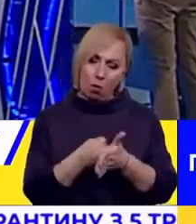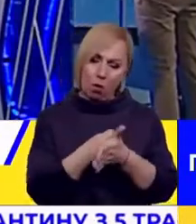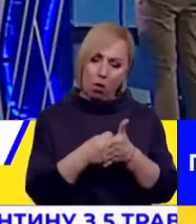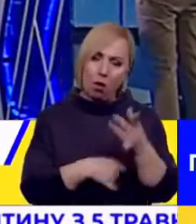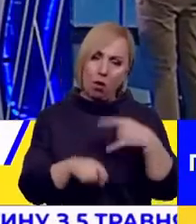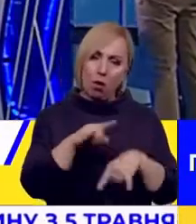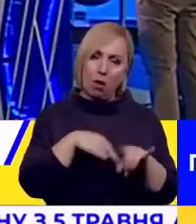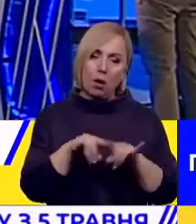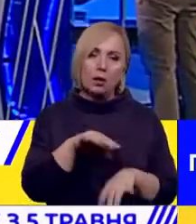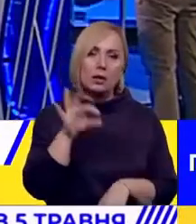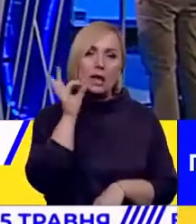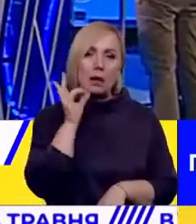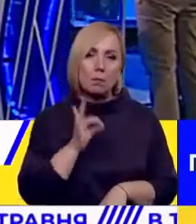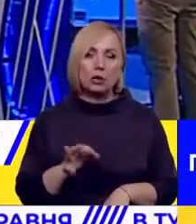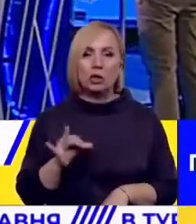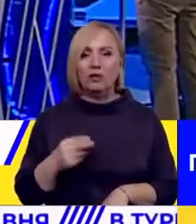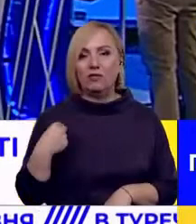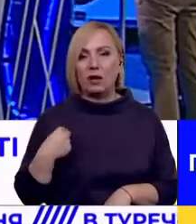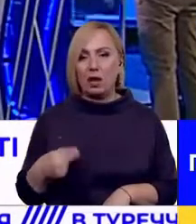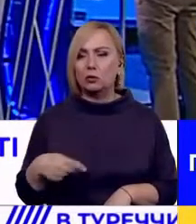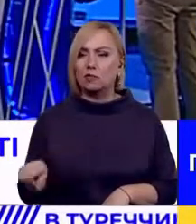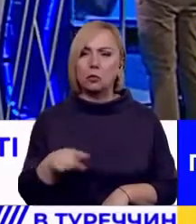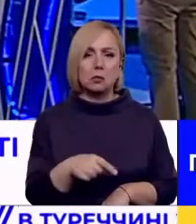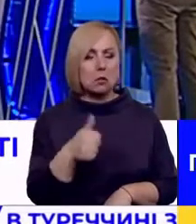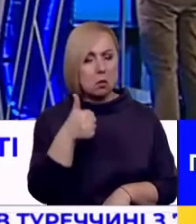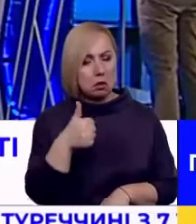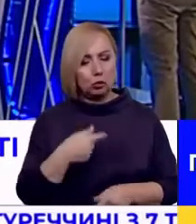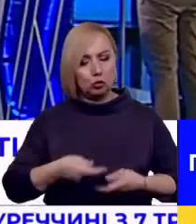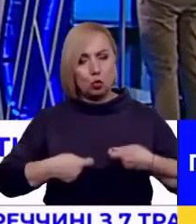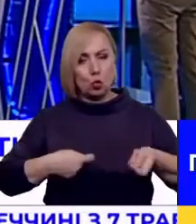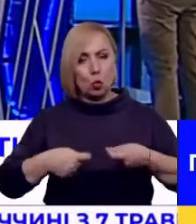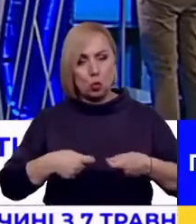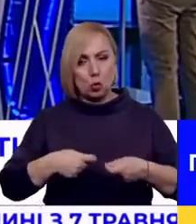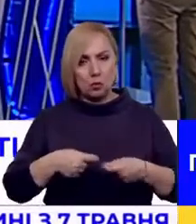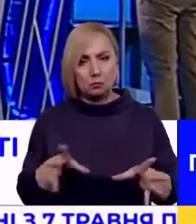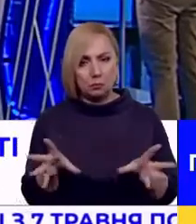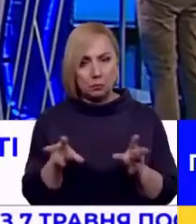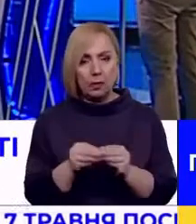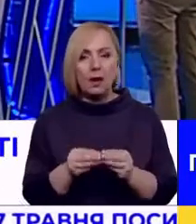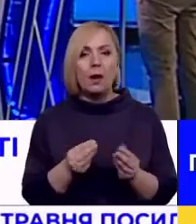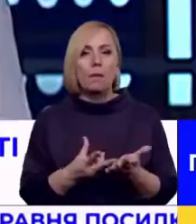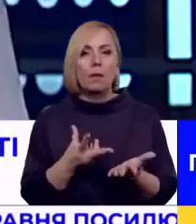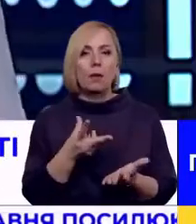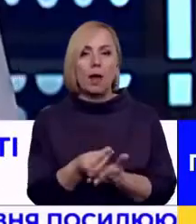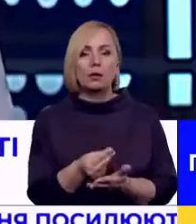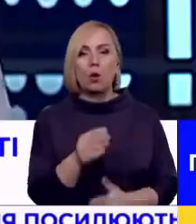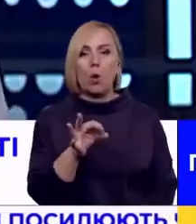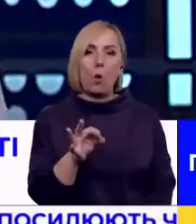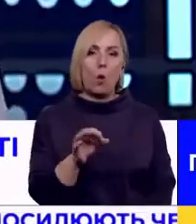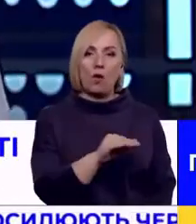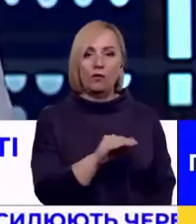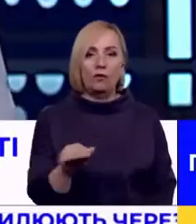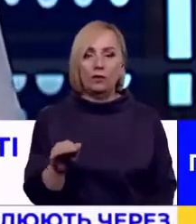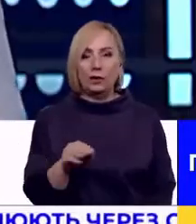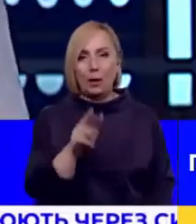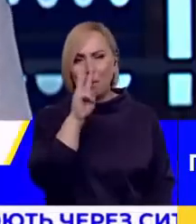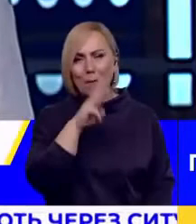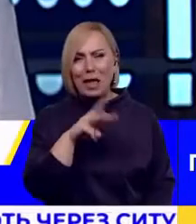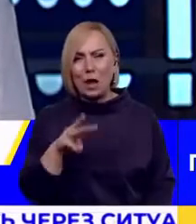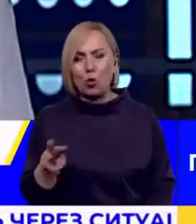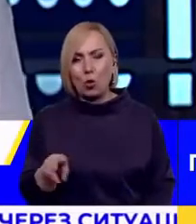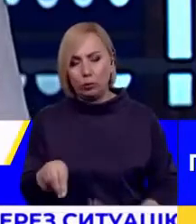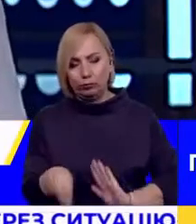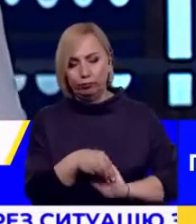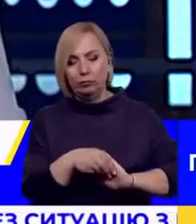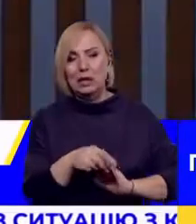переконують Німеччину і Францію, що вони хороші торгові партнери, вони платять офіційно навіть мільйон мільйони за лобіювання в